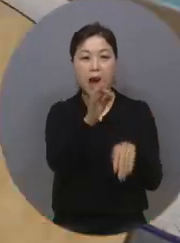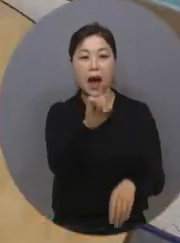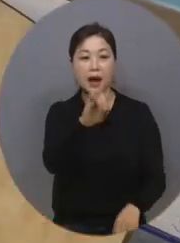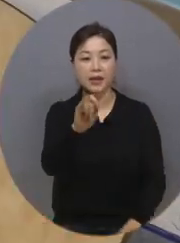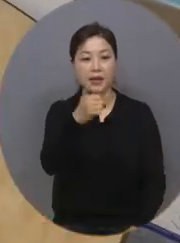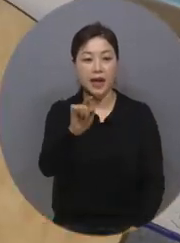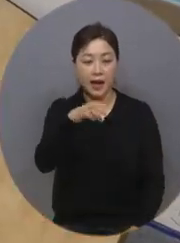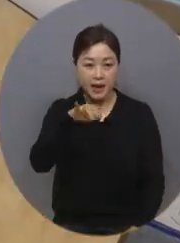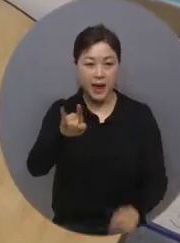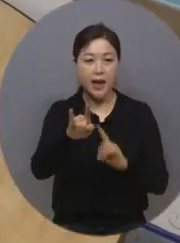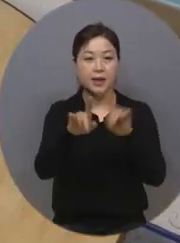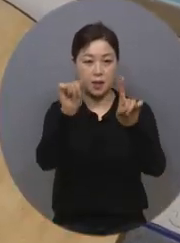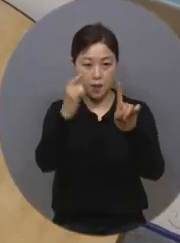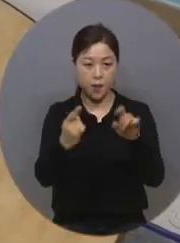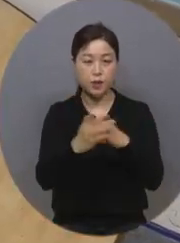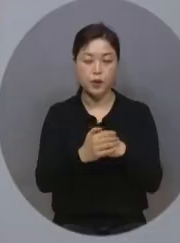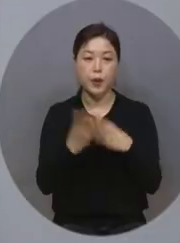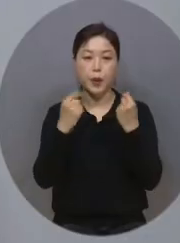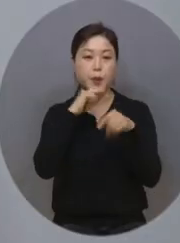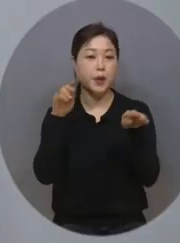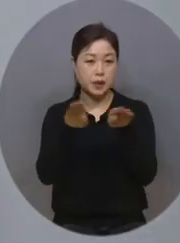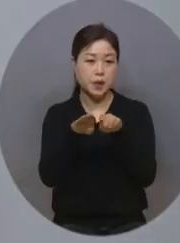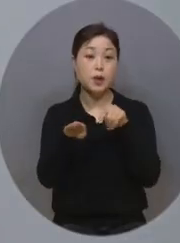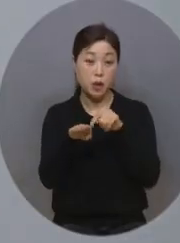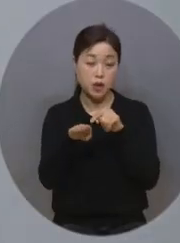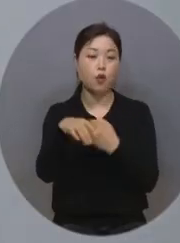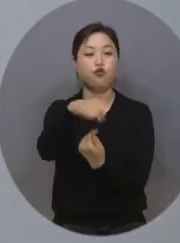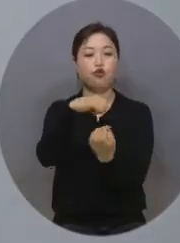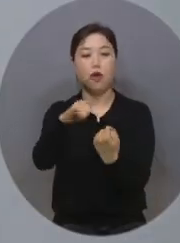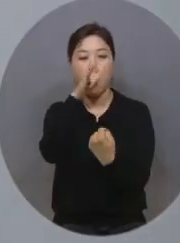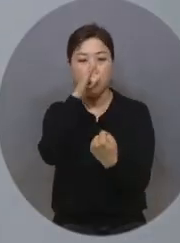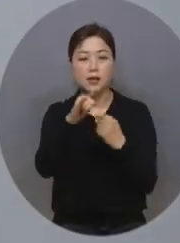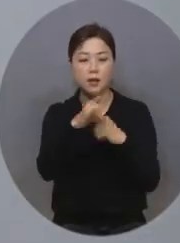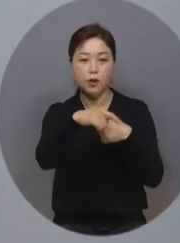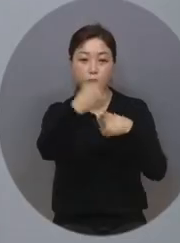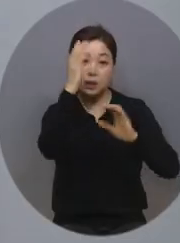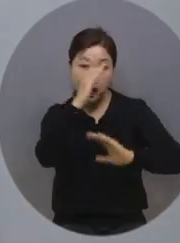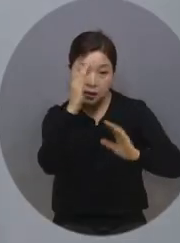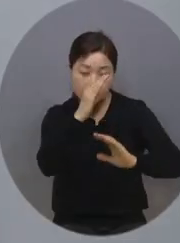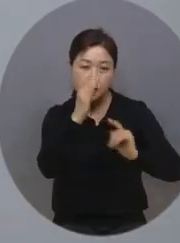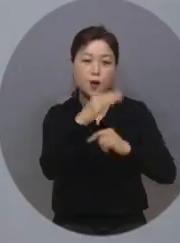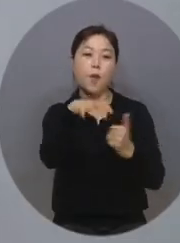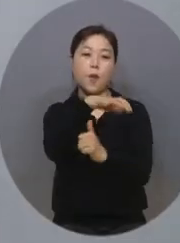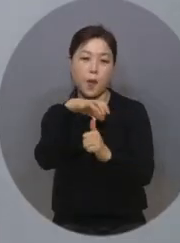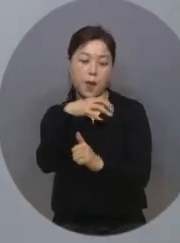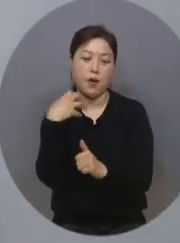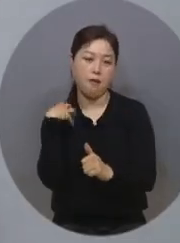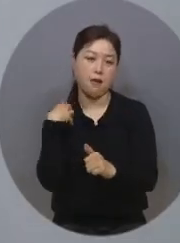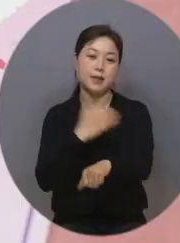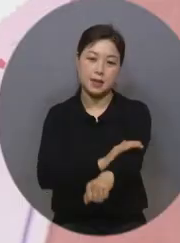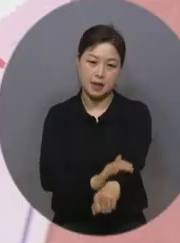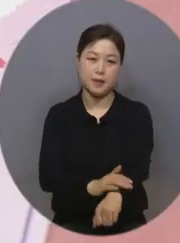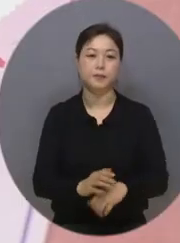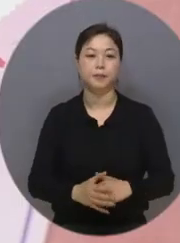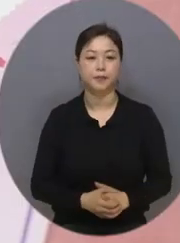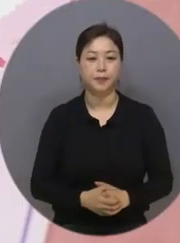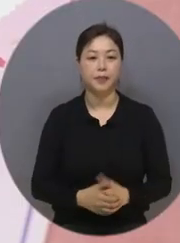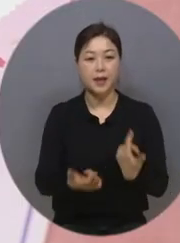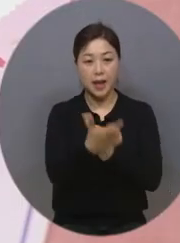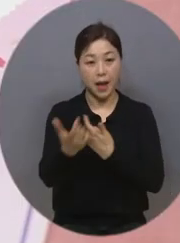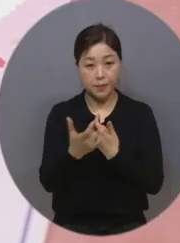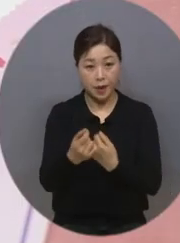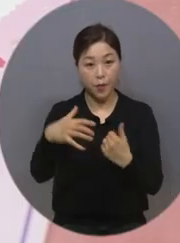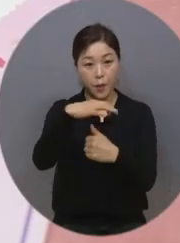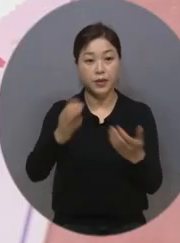1호점이 주말까지 확대 운영을 시작해 초등학생 돌봄 사각지대 해소 역할을 톡톡히 하고 있습니다. 다함께